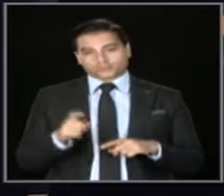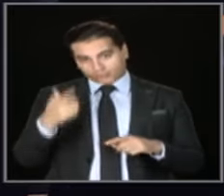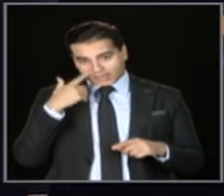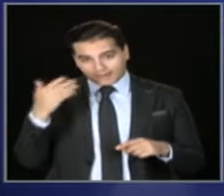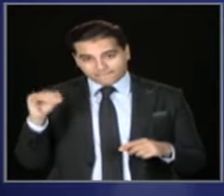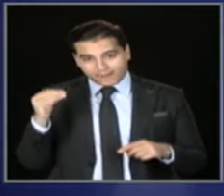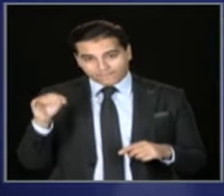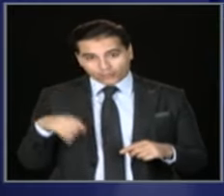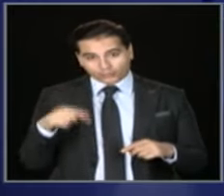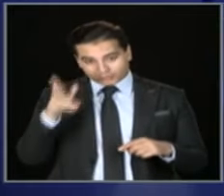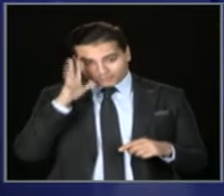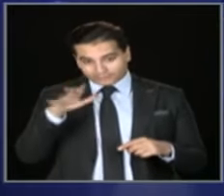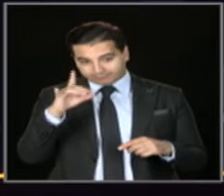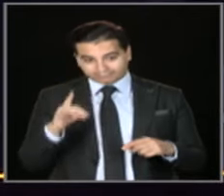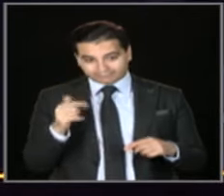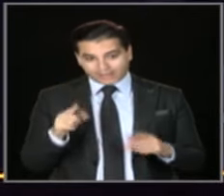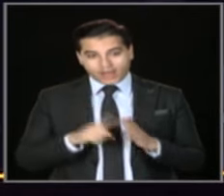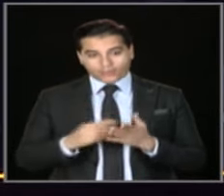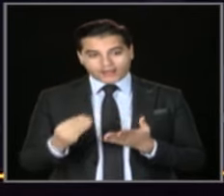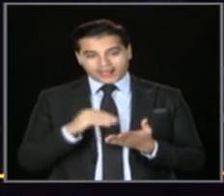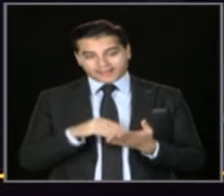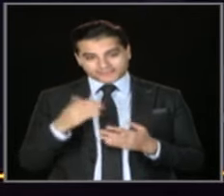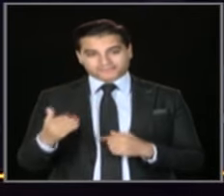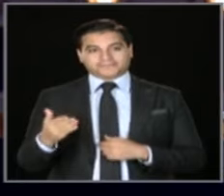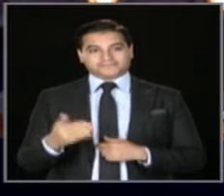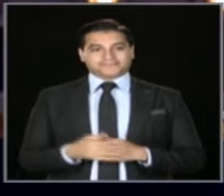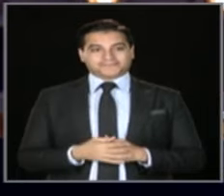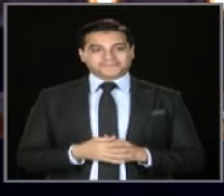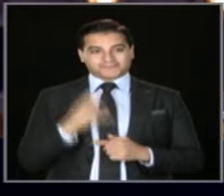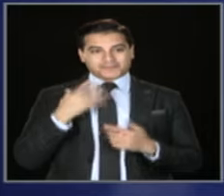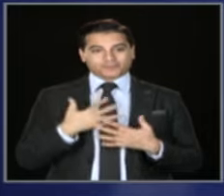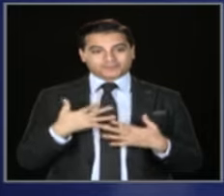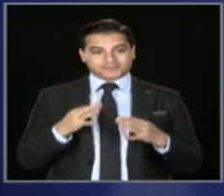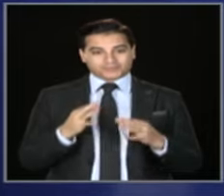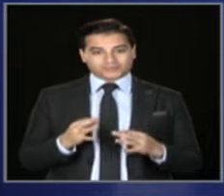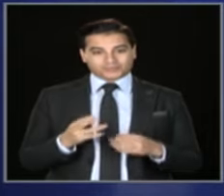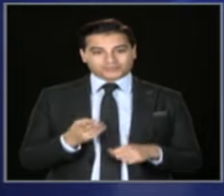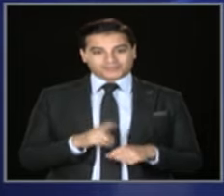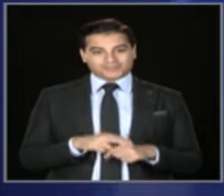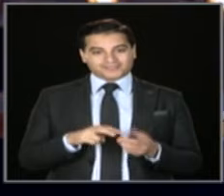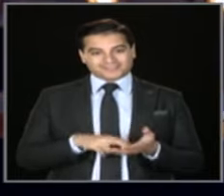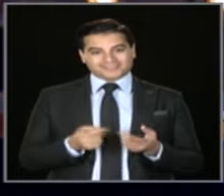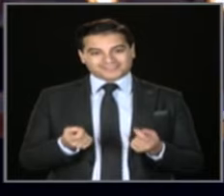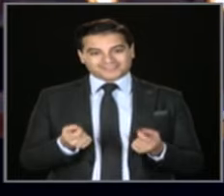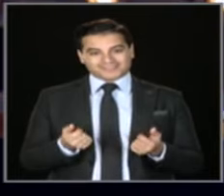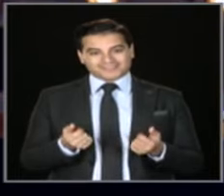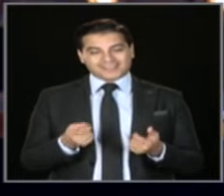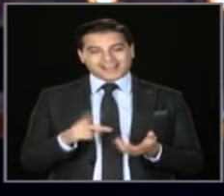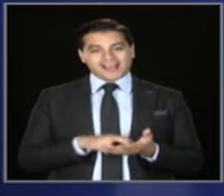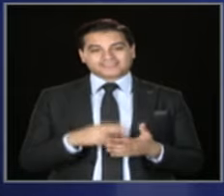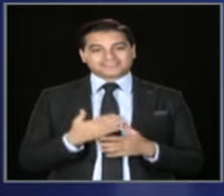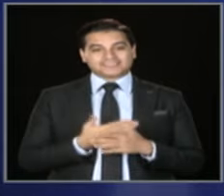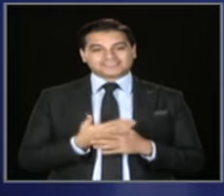محمود، ازيك يا محمود؟ الحمد لله بخير. اول مشاركه ليك. مبسوط؟ مبسوط جدا وخايف شويه. خايف من